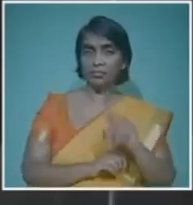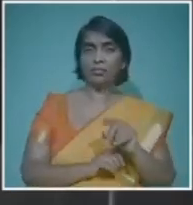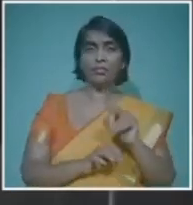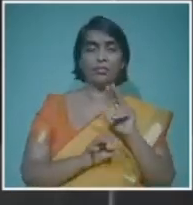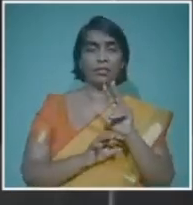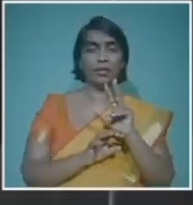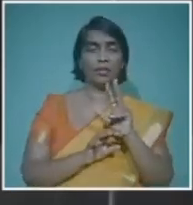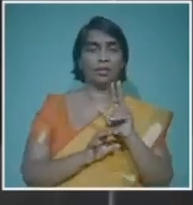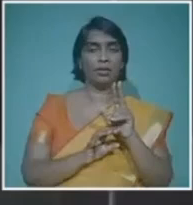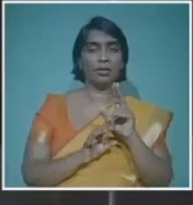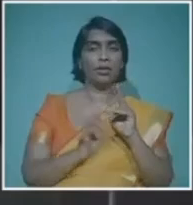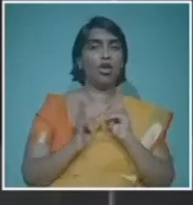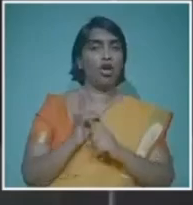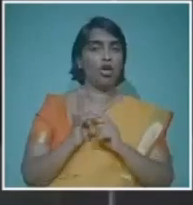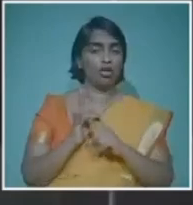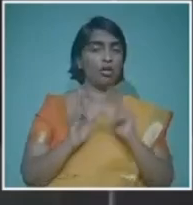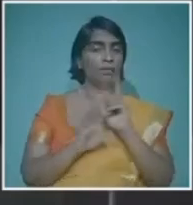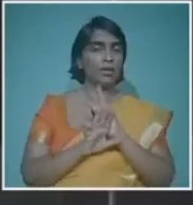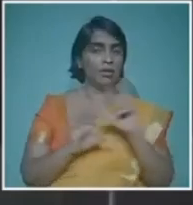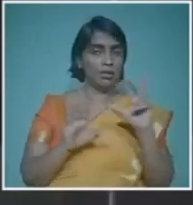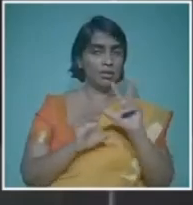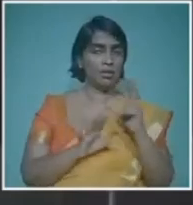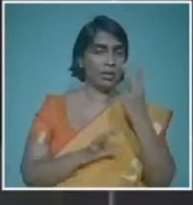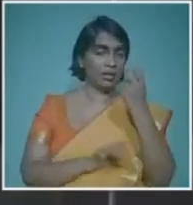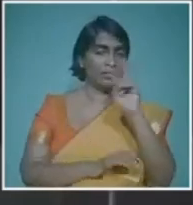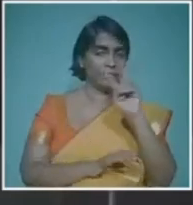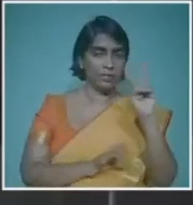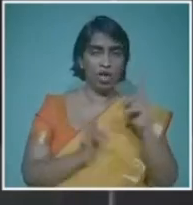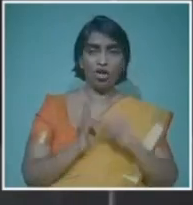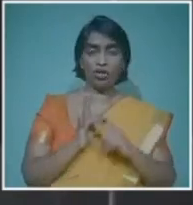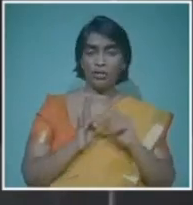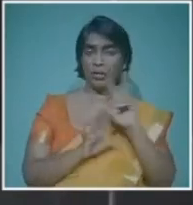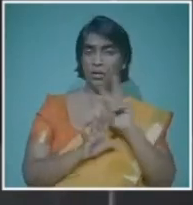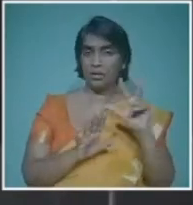wenda Oktober maase 2022